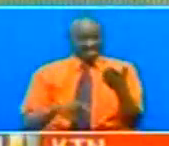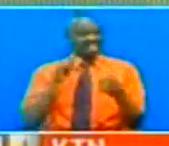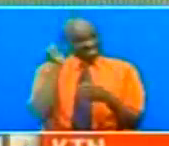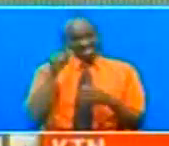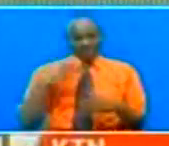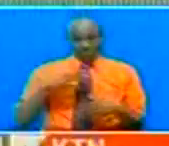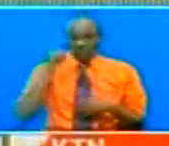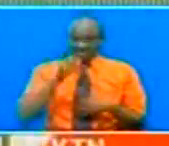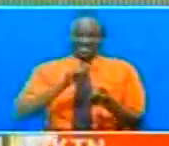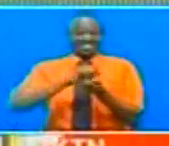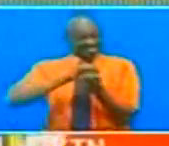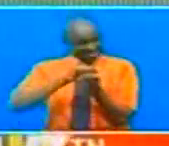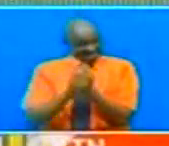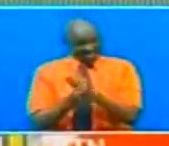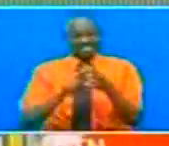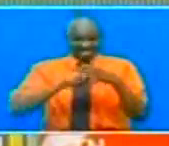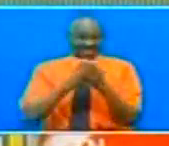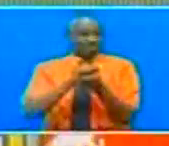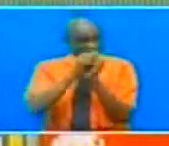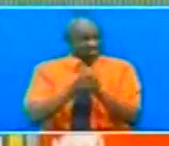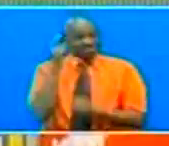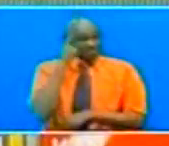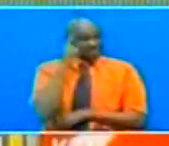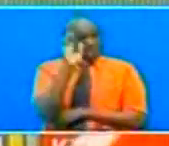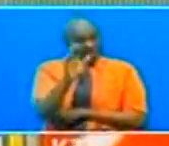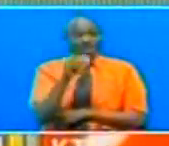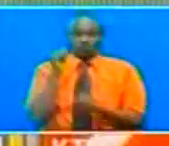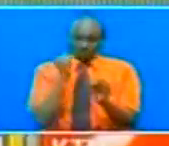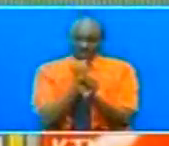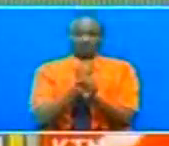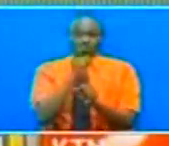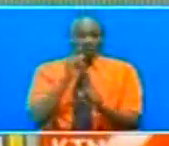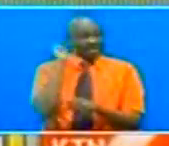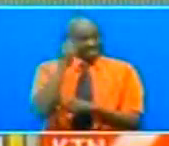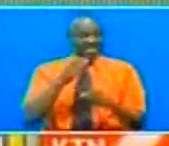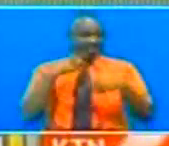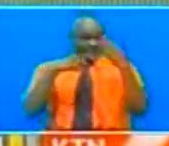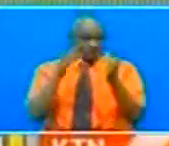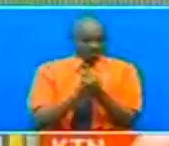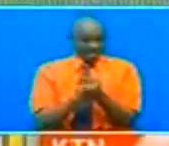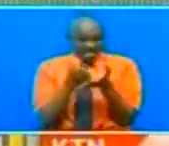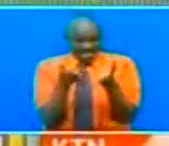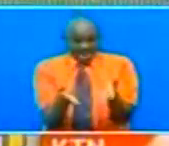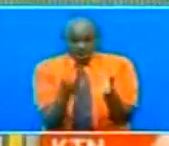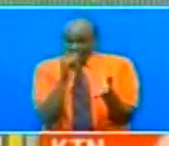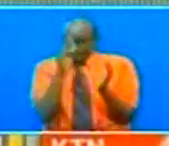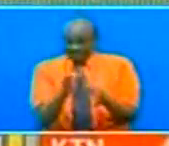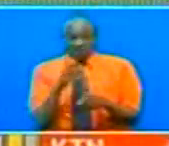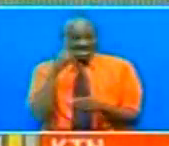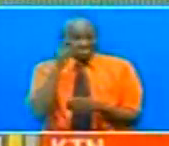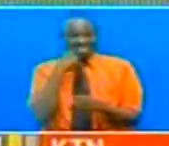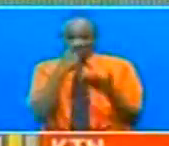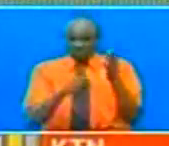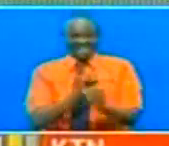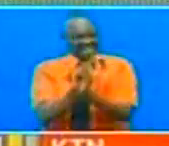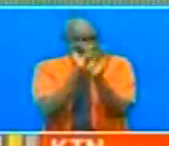Wakenya kuanza kubadilisha mawazo ili kufanikisha umoja wa taifa. Kama anavyoarifu Nicholas Wambua, hali hiyo hudhibitika